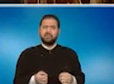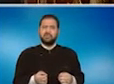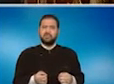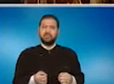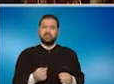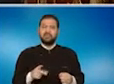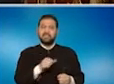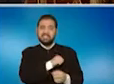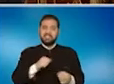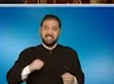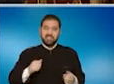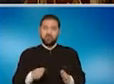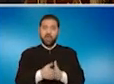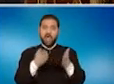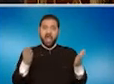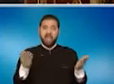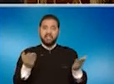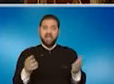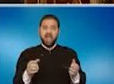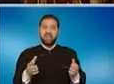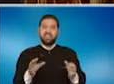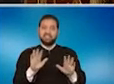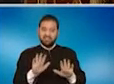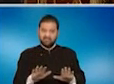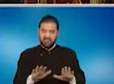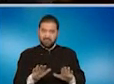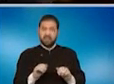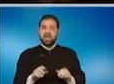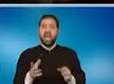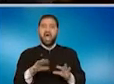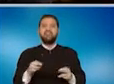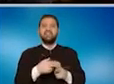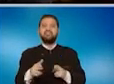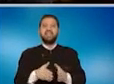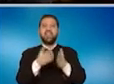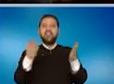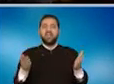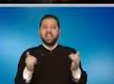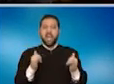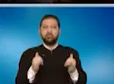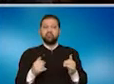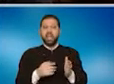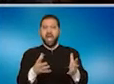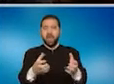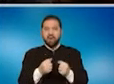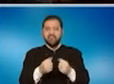Deci, întâmplarea Părintelui a vizat schimbarea unui